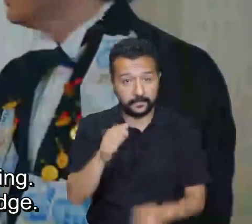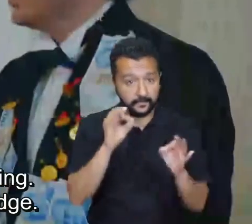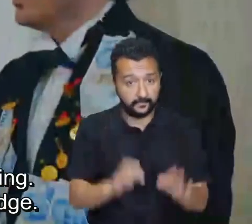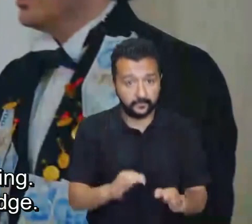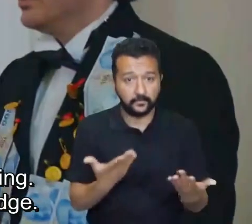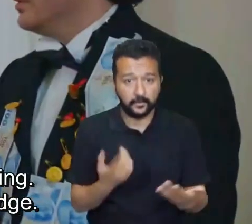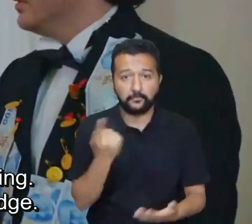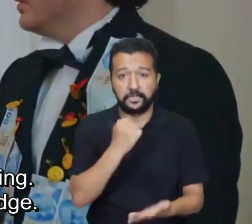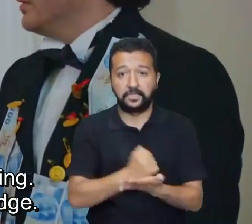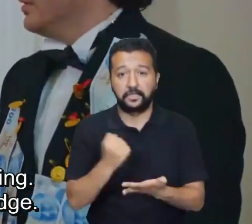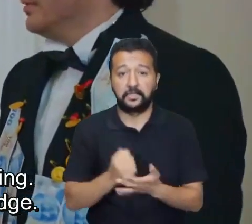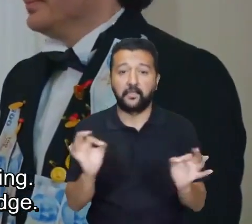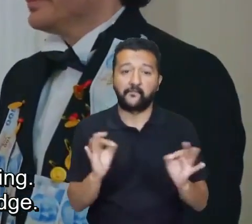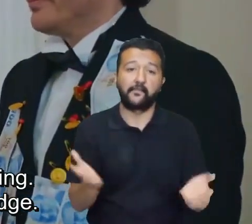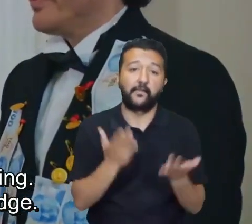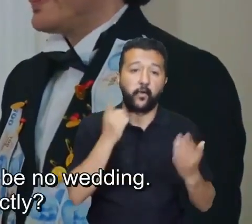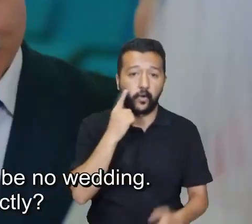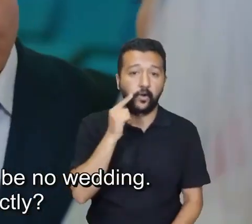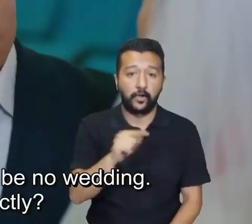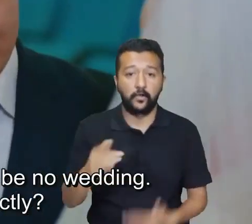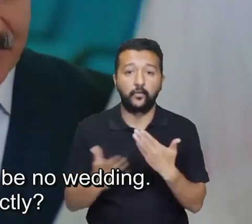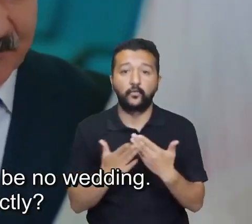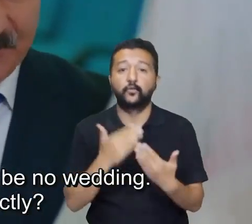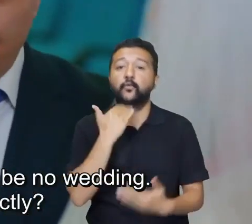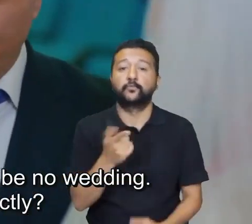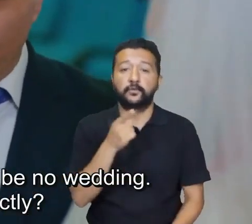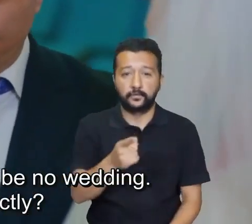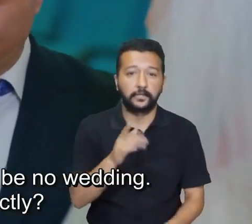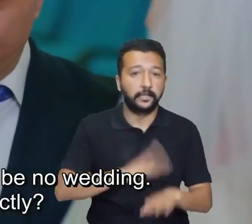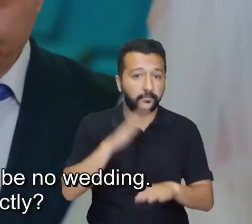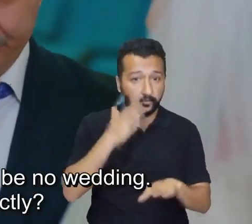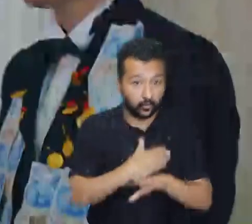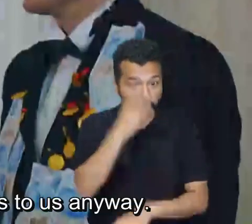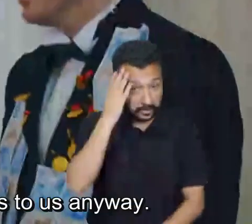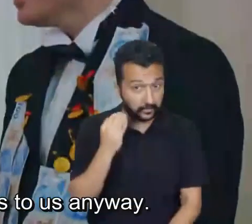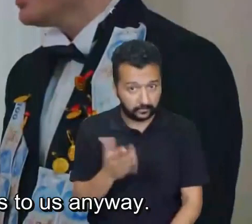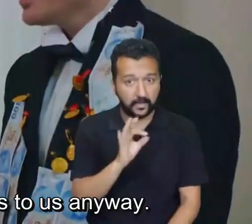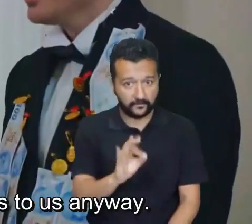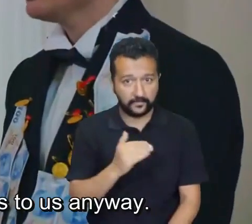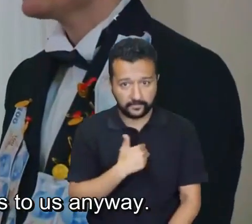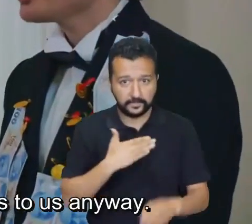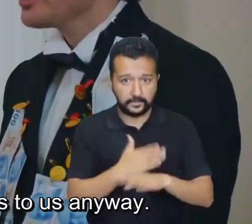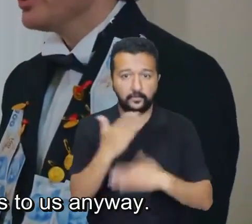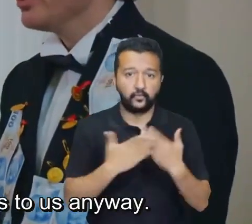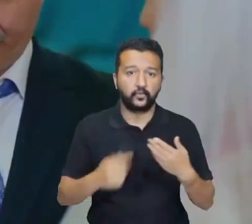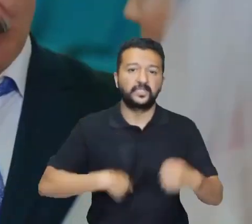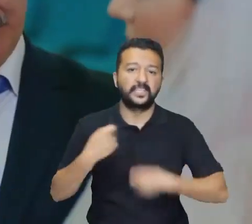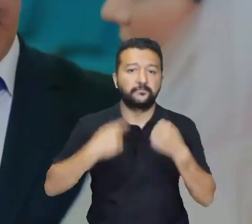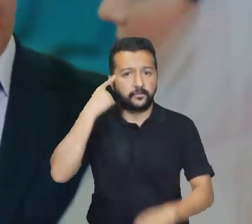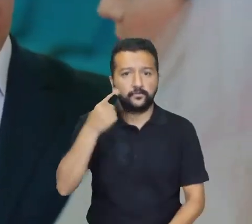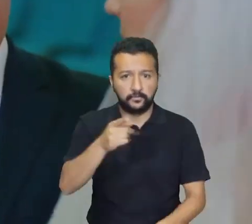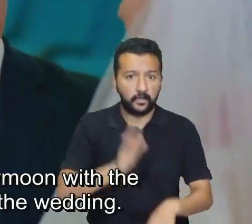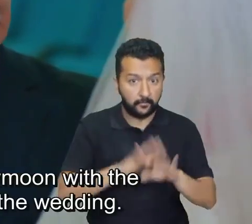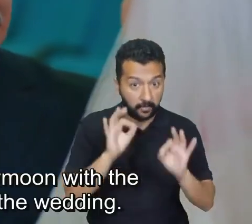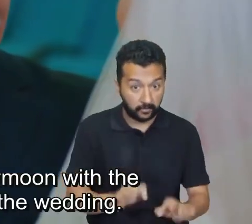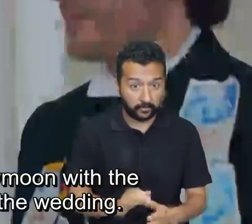Evet, kuru sıkı bir nikah. Dandik bir nikah şekeri. Düğünde olmayacak anladığım kadarıyla. Doğru mu anlıyorum? Evet, bize zaten düğün saçma geliyor. Yapma